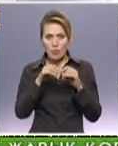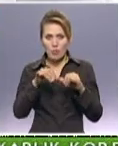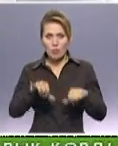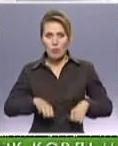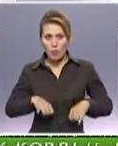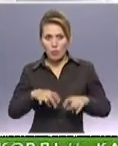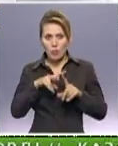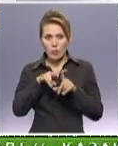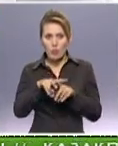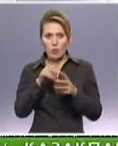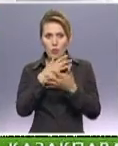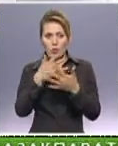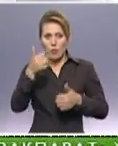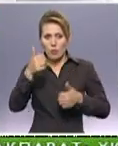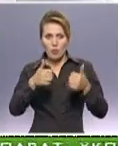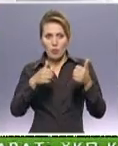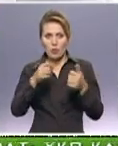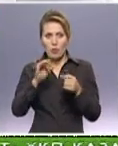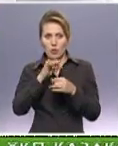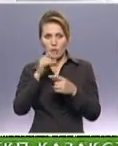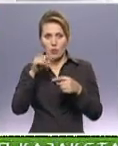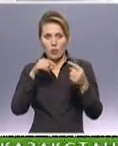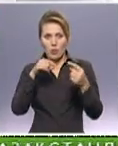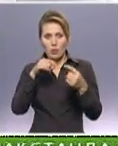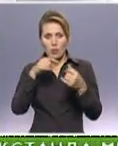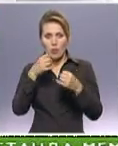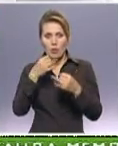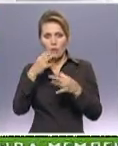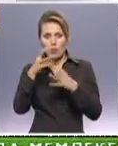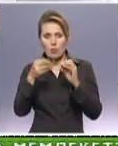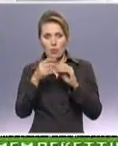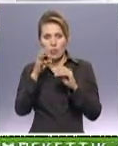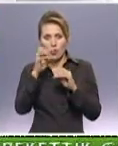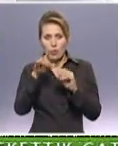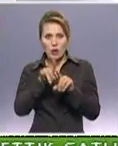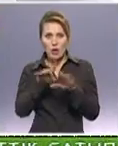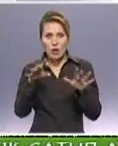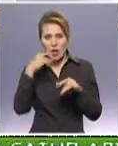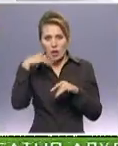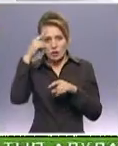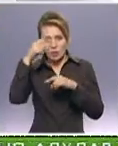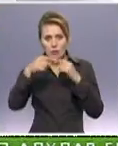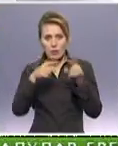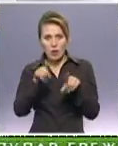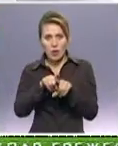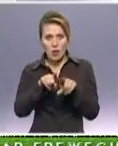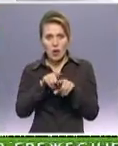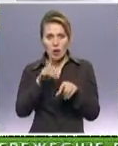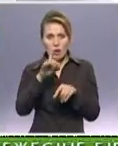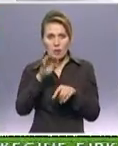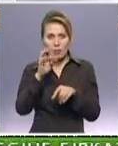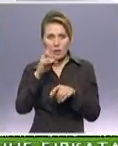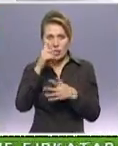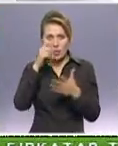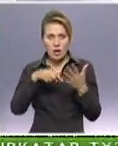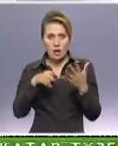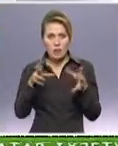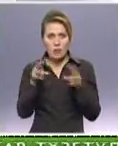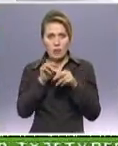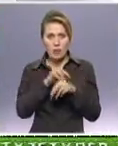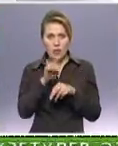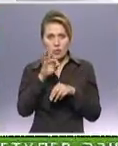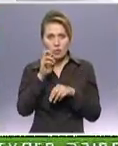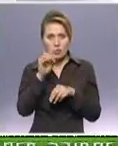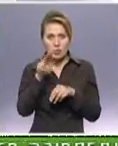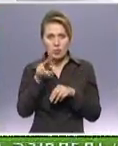тігілді, балуандар күш сынасып, ақындар айтысты, көкпар тартысты. Ел тәуелсіздігін жоңғарлардан азат етуде Абылайдың сенімді серіктесі болған Ер